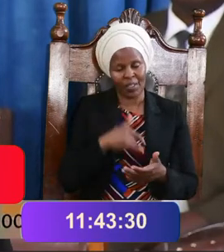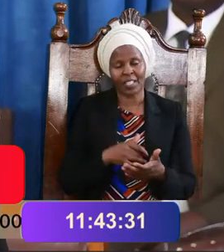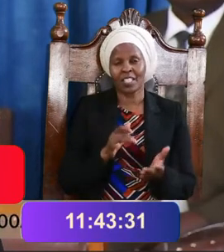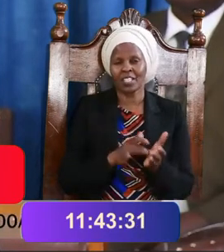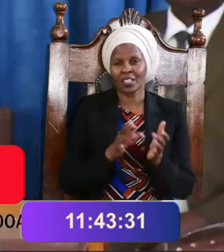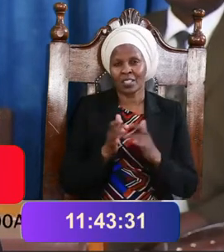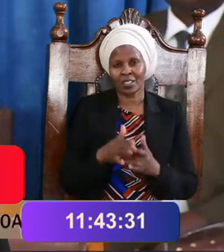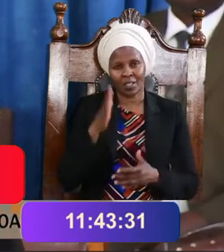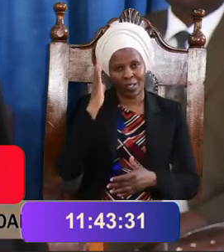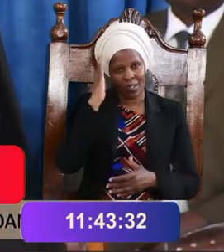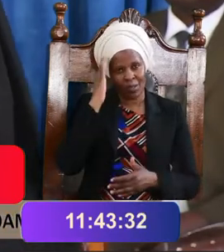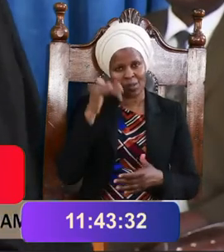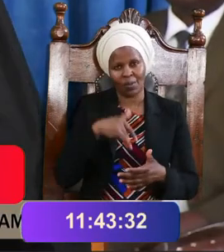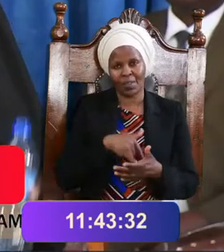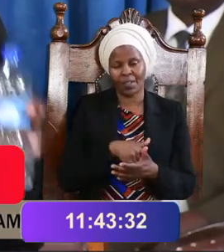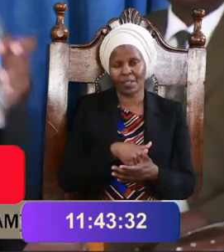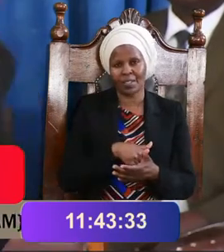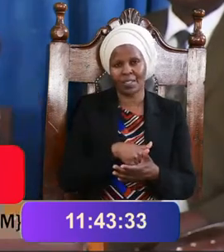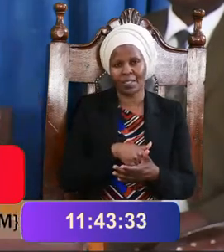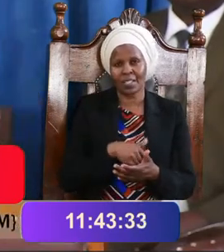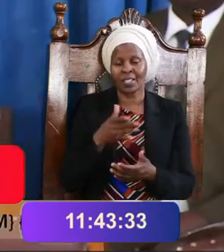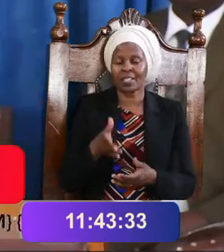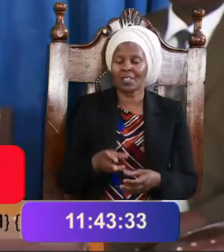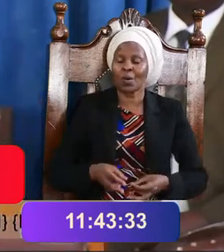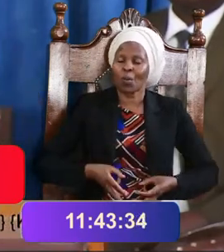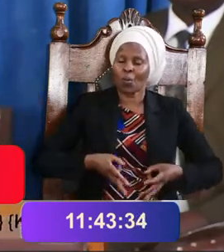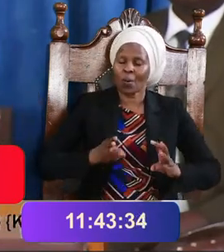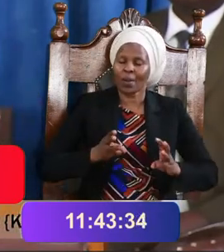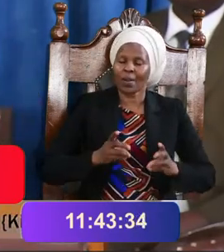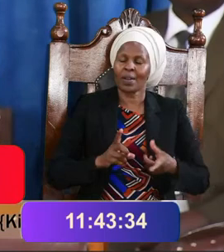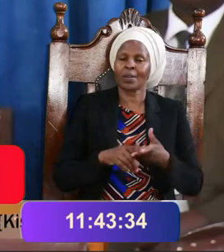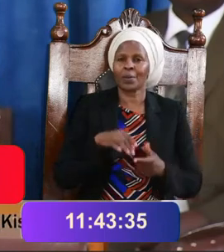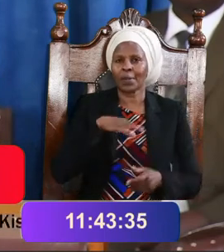mwenyewe that he was on his way to death.